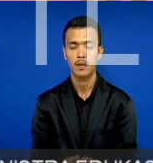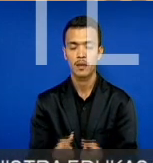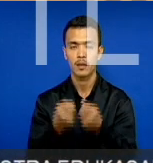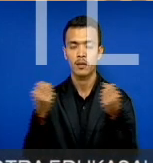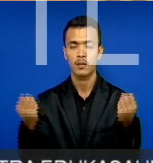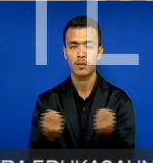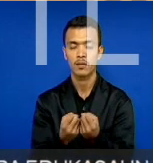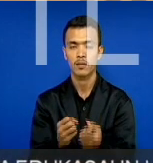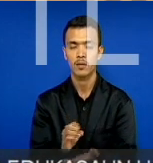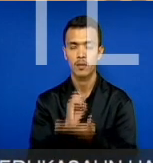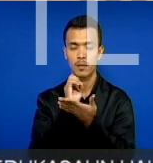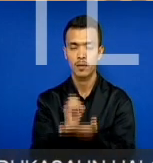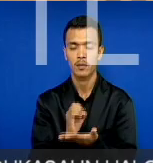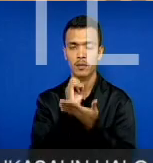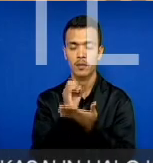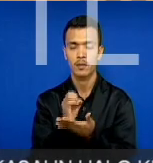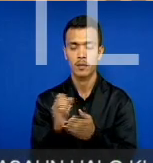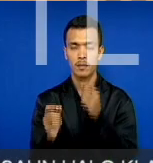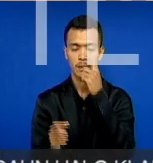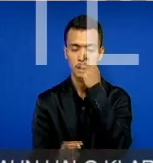suku Lifau iha Waikusiambenu.